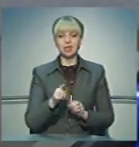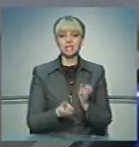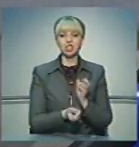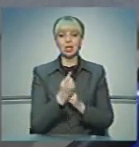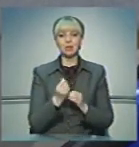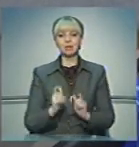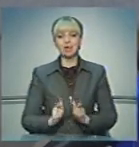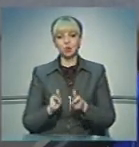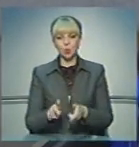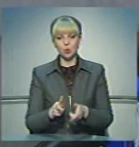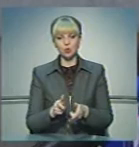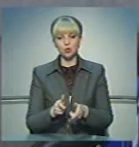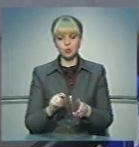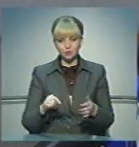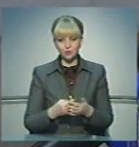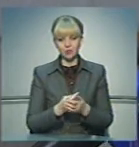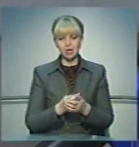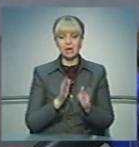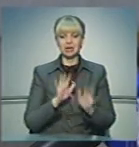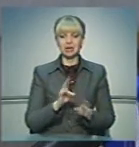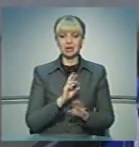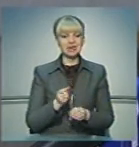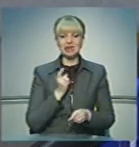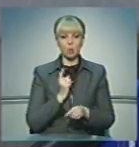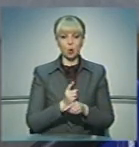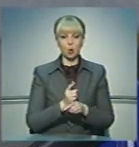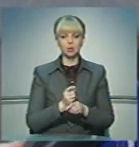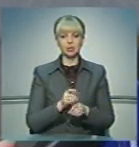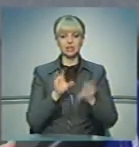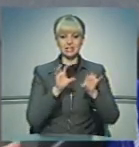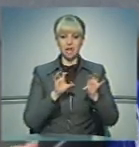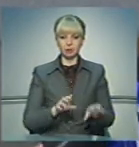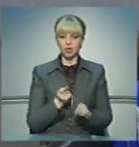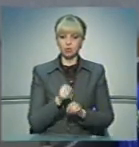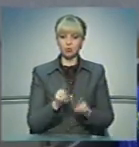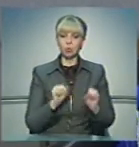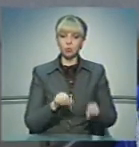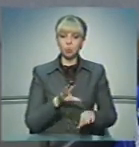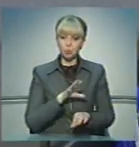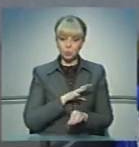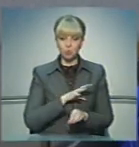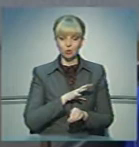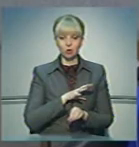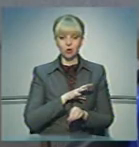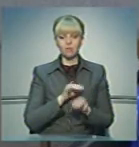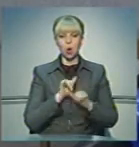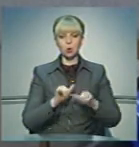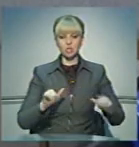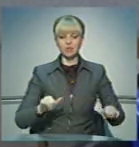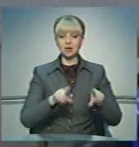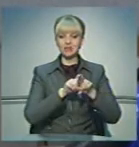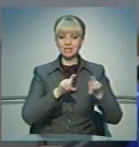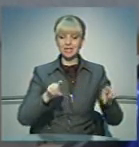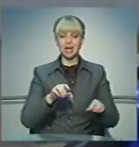джерел надходжень, мається на увазі, знову ж таки, тільки не заборонені чинним законодавством, для того, щоб можна було розвивати